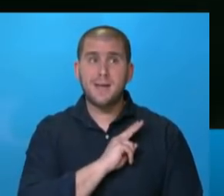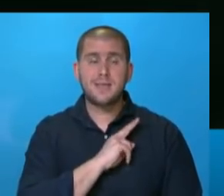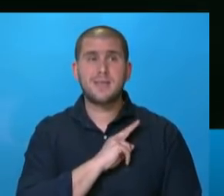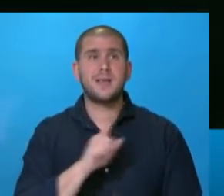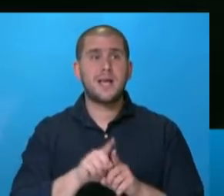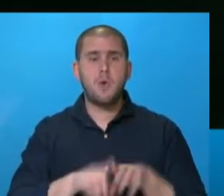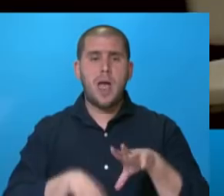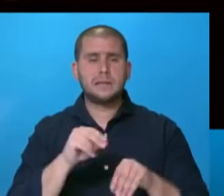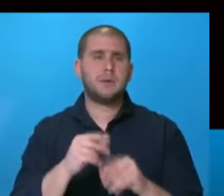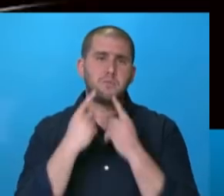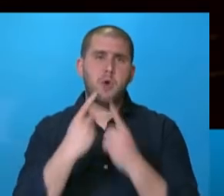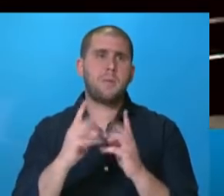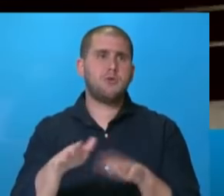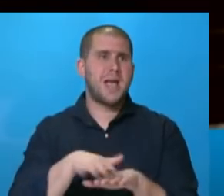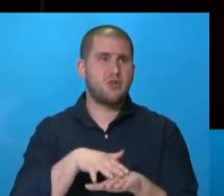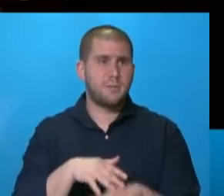לפי צו מצפונם.